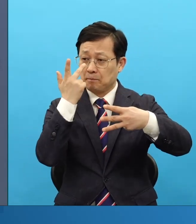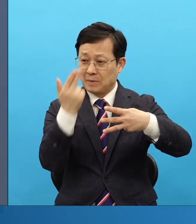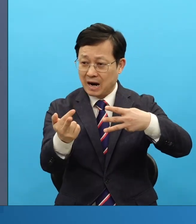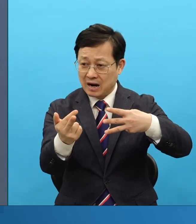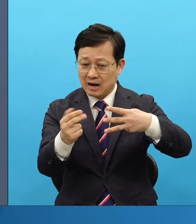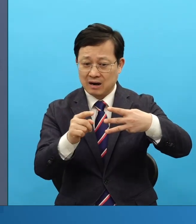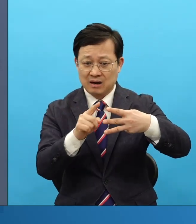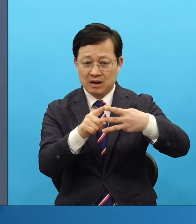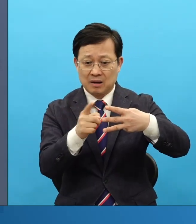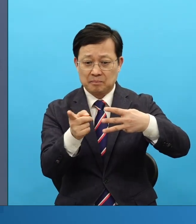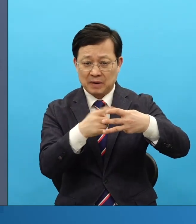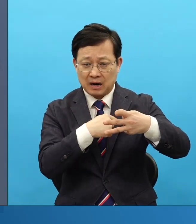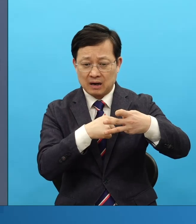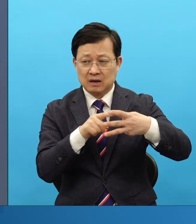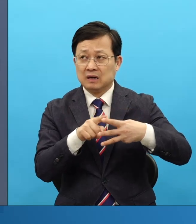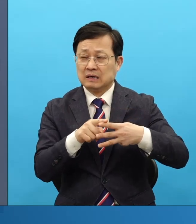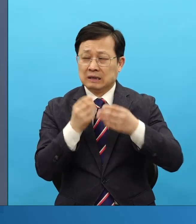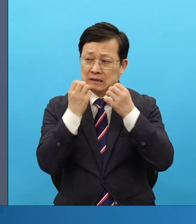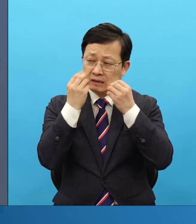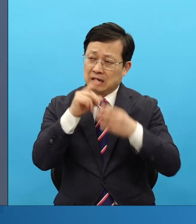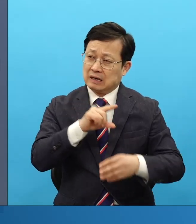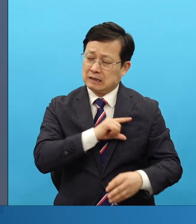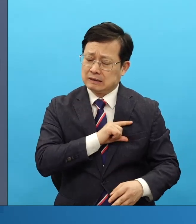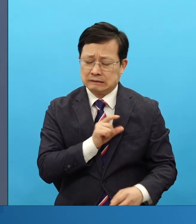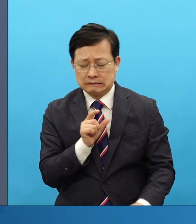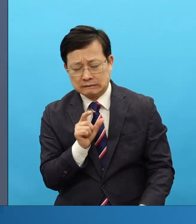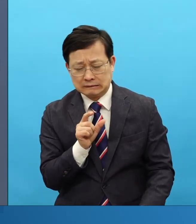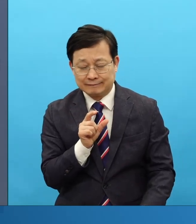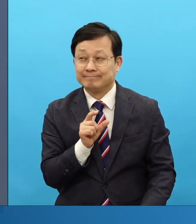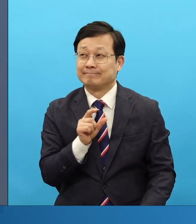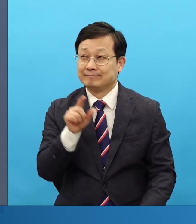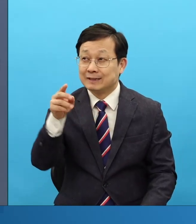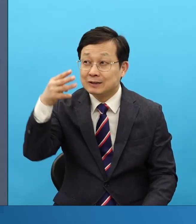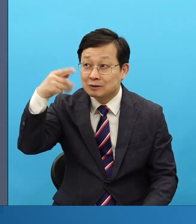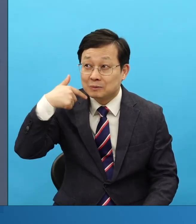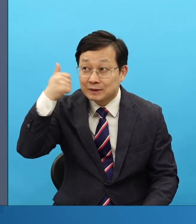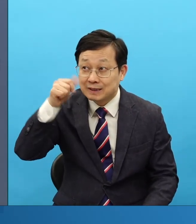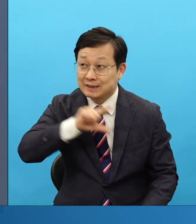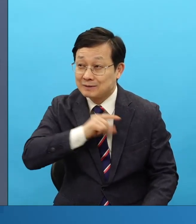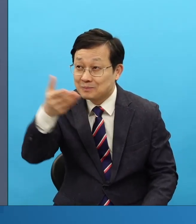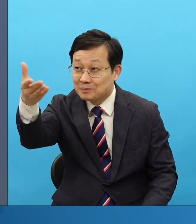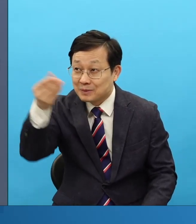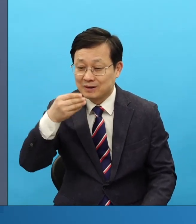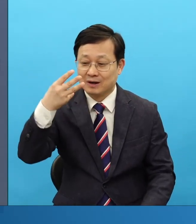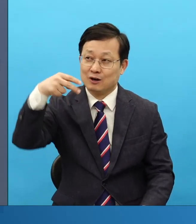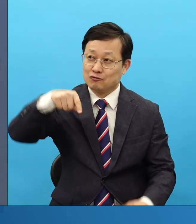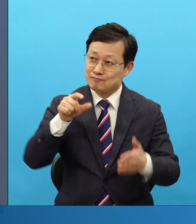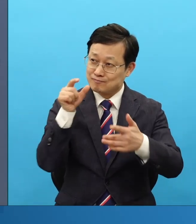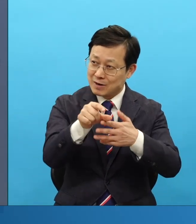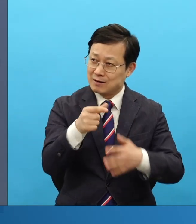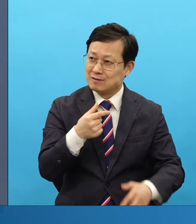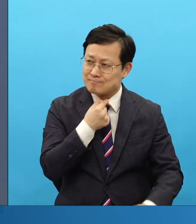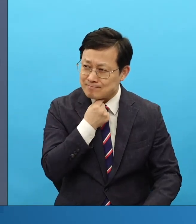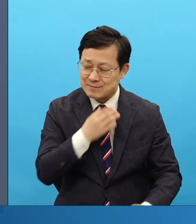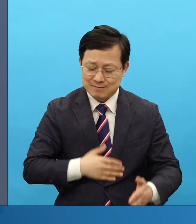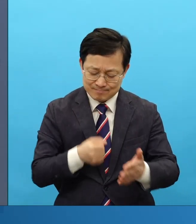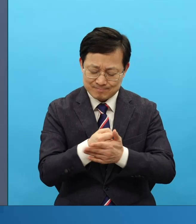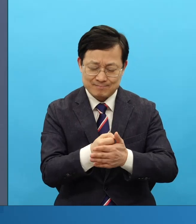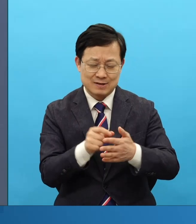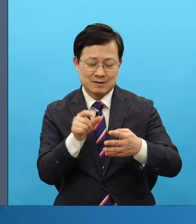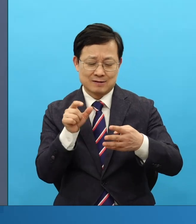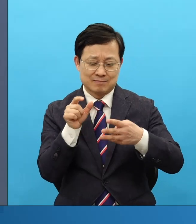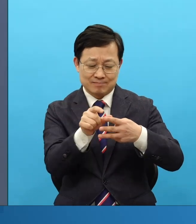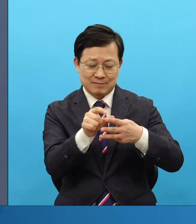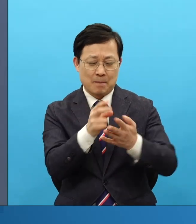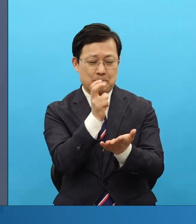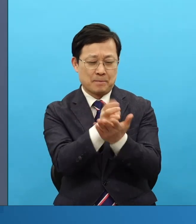family name. 그 이 사람이 성을 새로 바꾸는데 그 성이 바로 류씨입니다. And his new last name is 진짜예요. Ryu. I'm saying this.